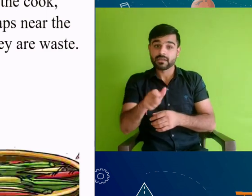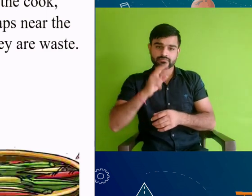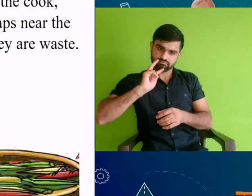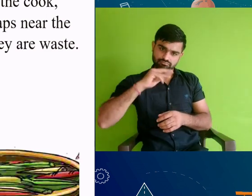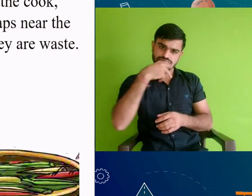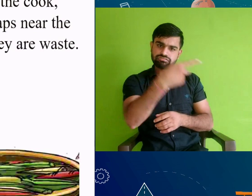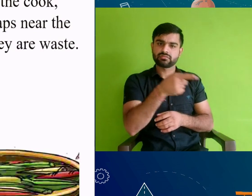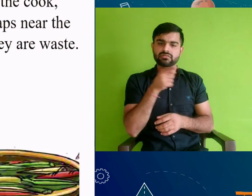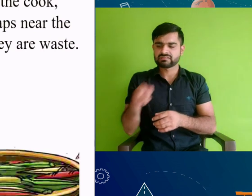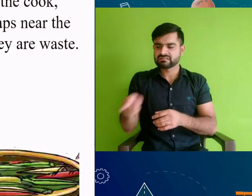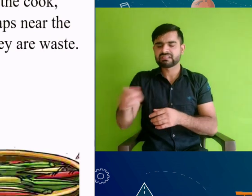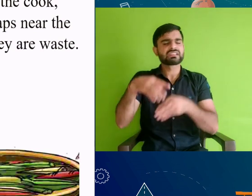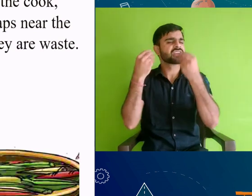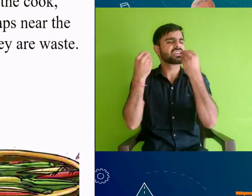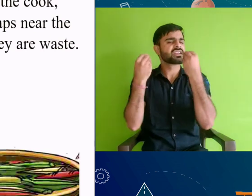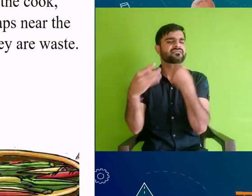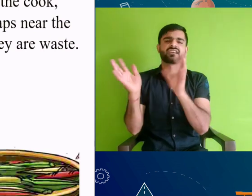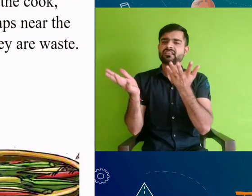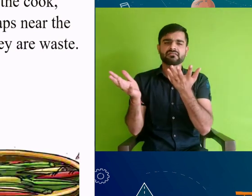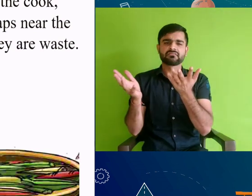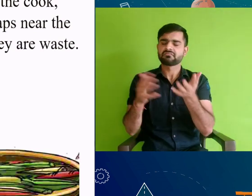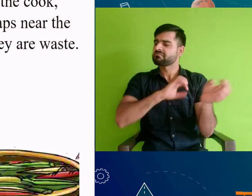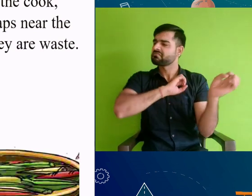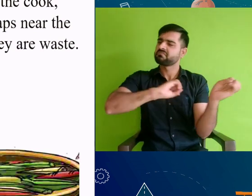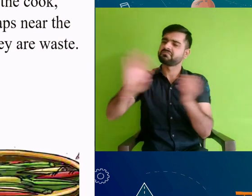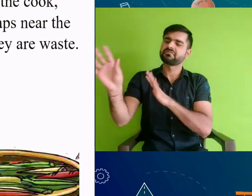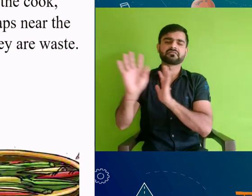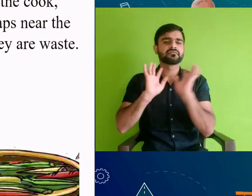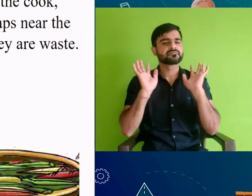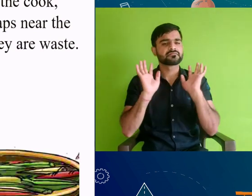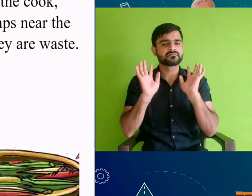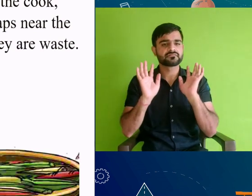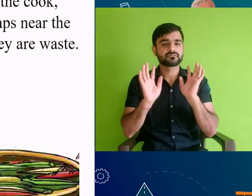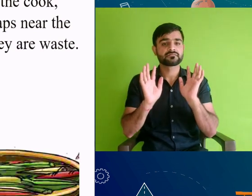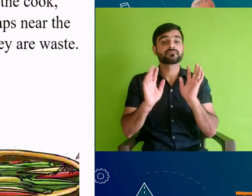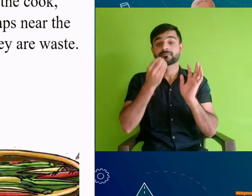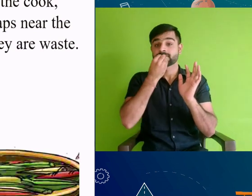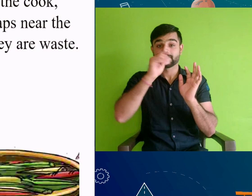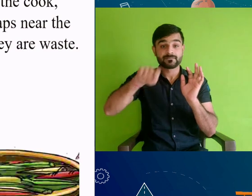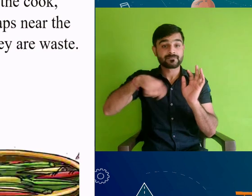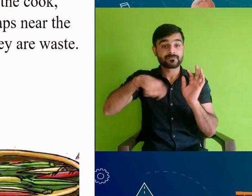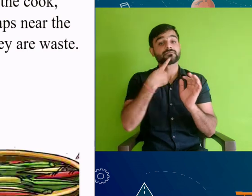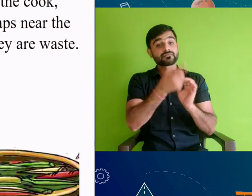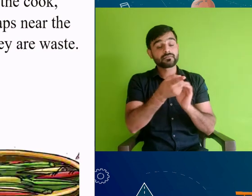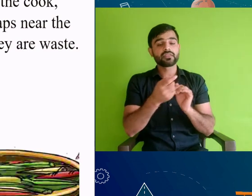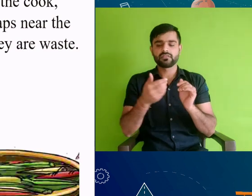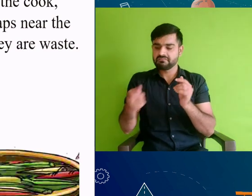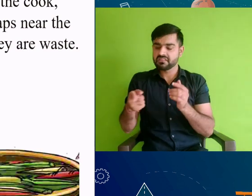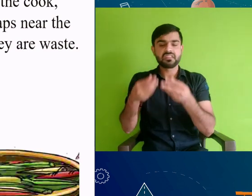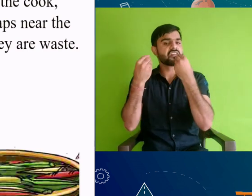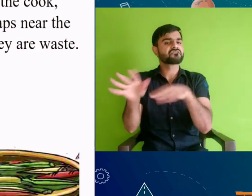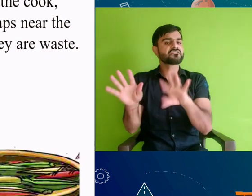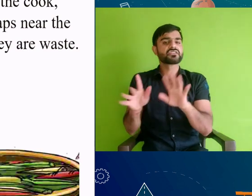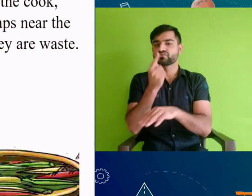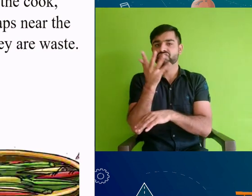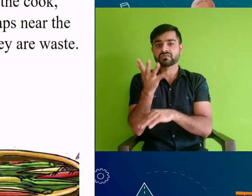आर वेस्ट, वी विल थ्रो देम अवे। तो कुक ने रिप्लाई किया कि ये सब वेस्ट हैं और हम